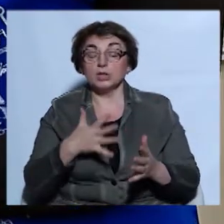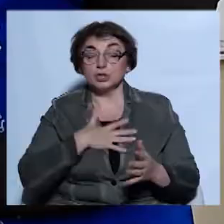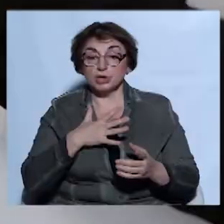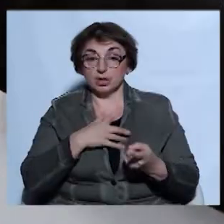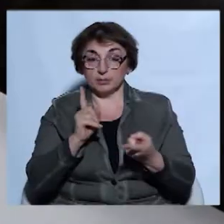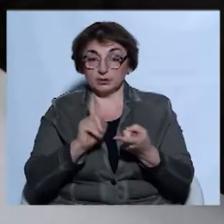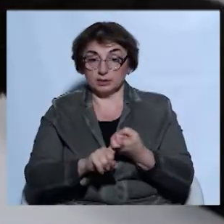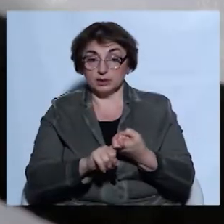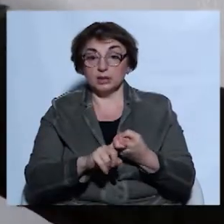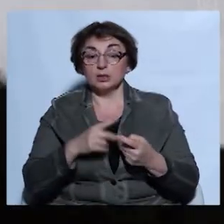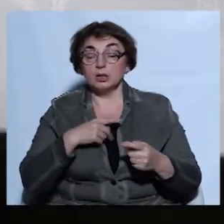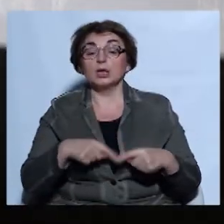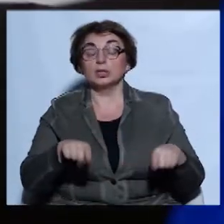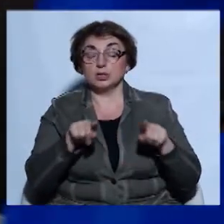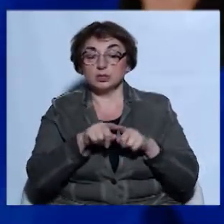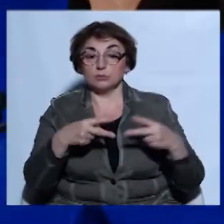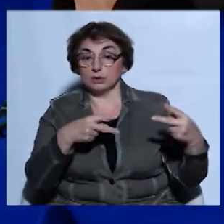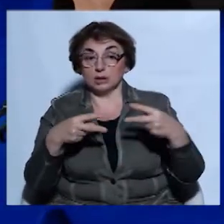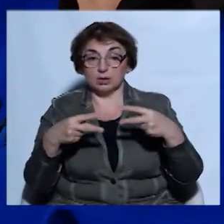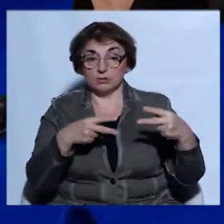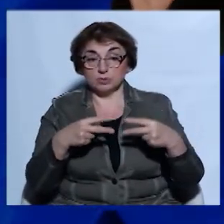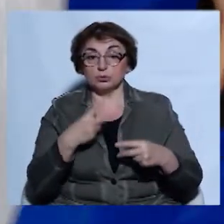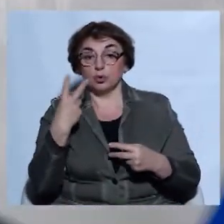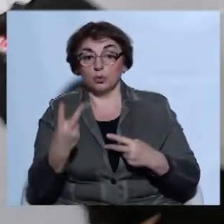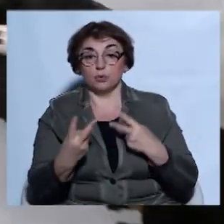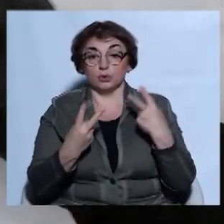და კოეფიციენტები ისევ ერთად გავასწოროთ.